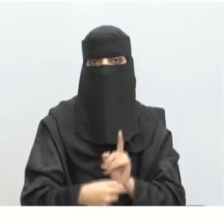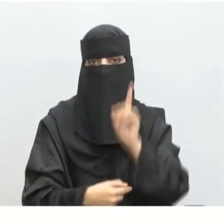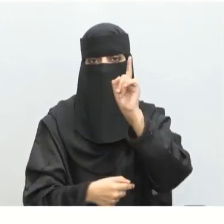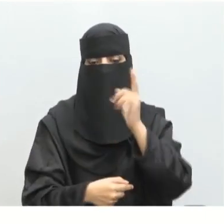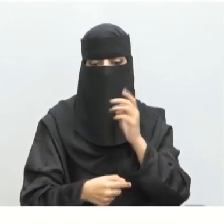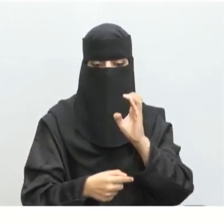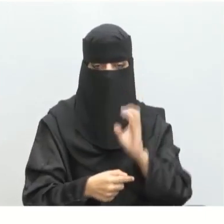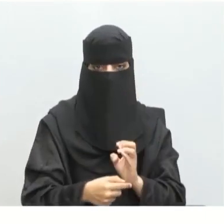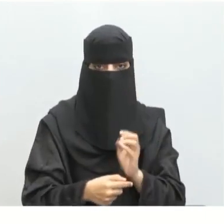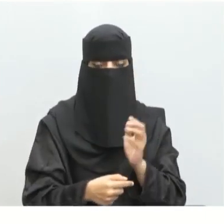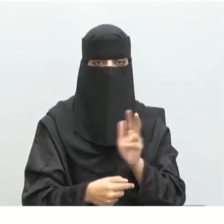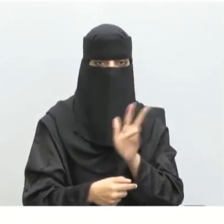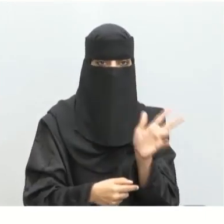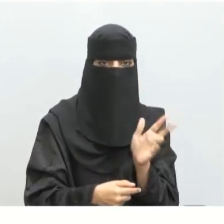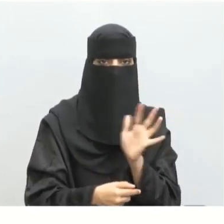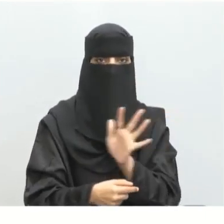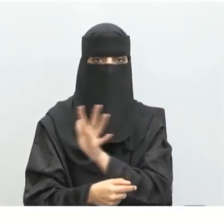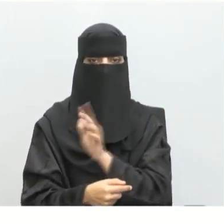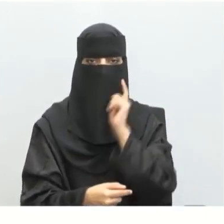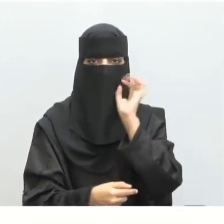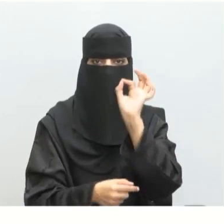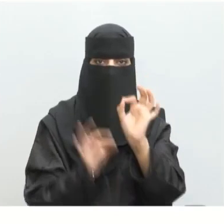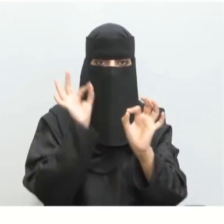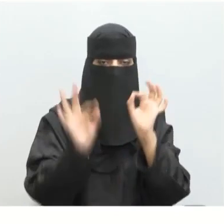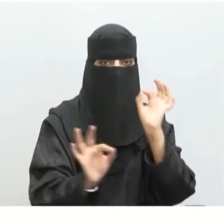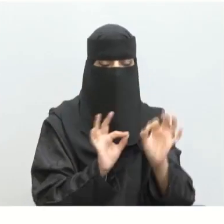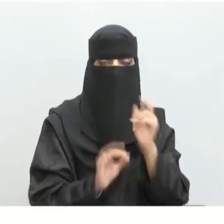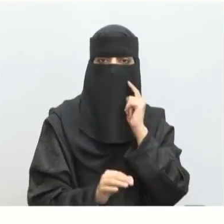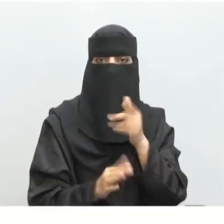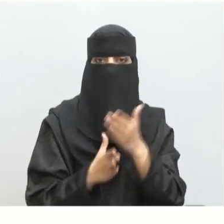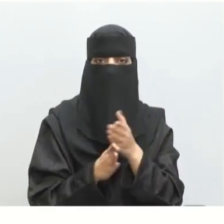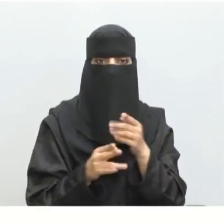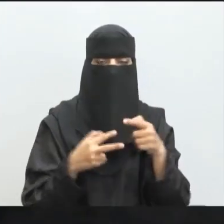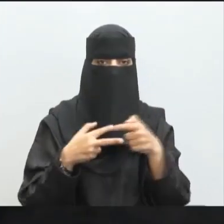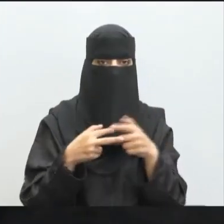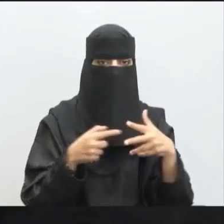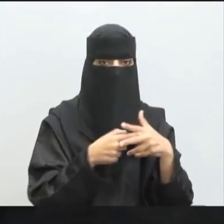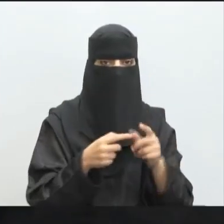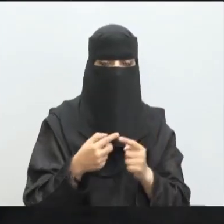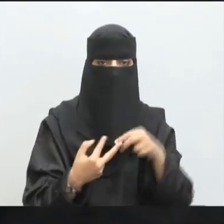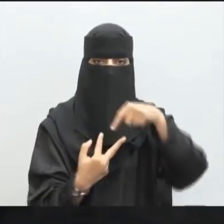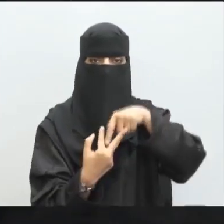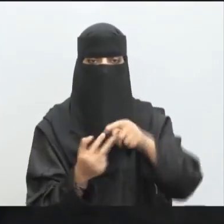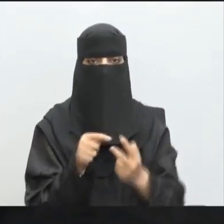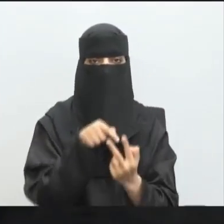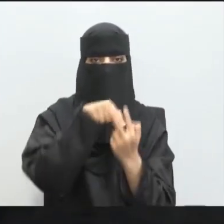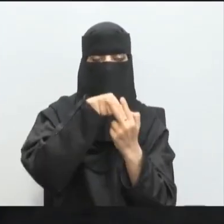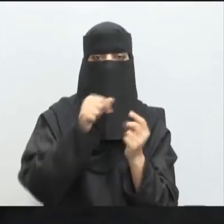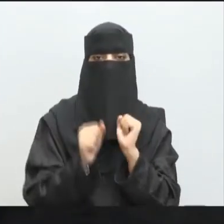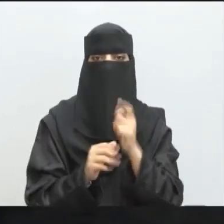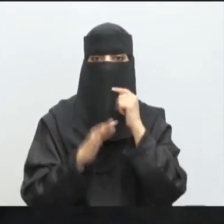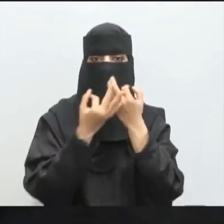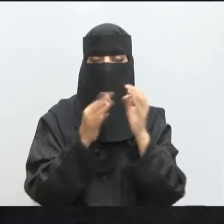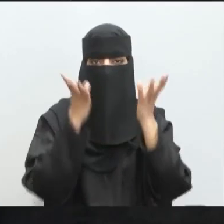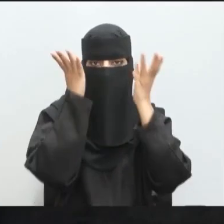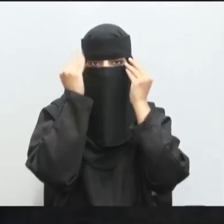الجنوب والغرب والشرق لذلك نعرف الاتجاهات نتمكن اكثر من معرفه المعلومات